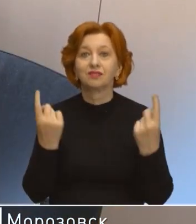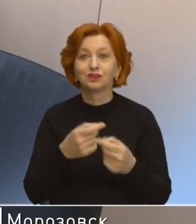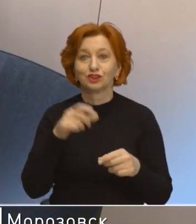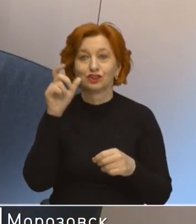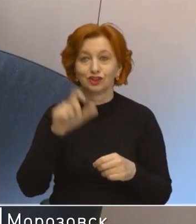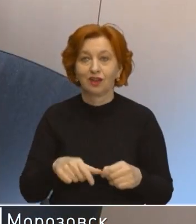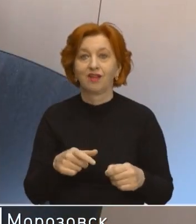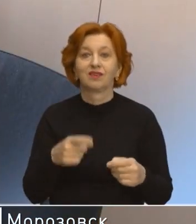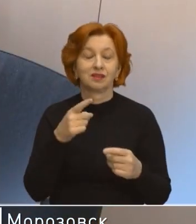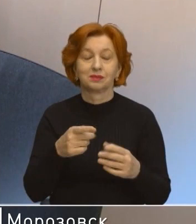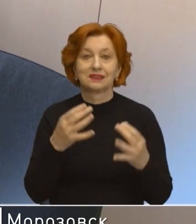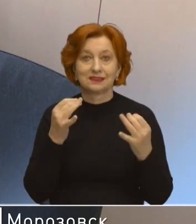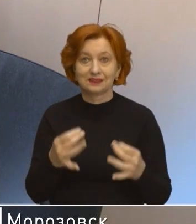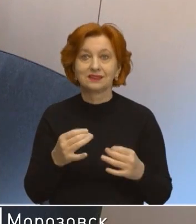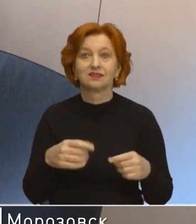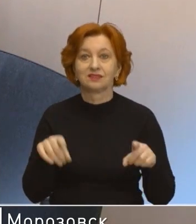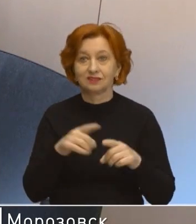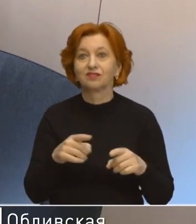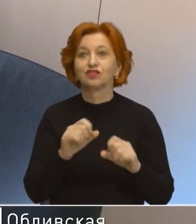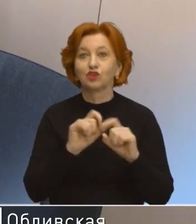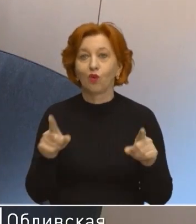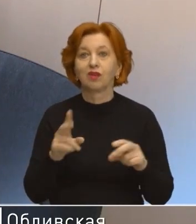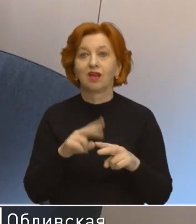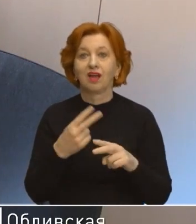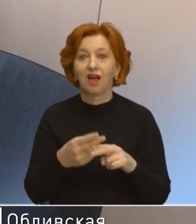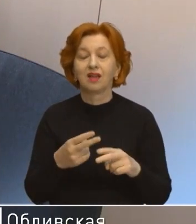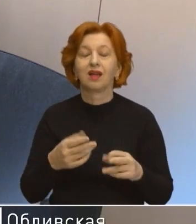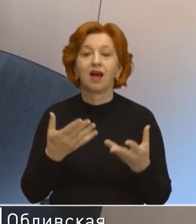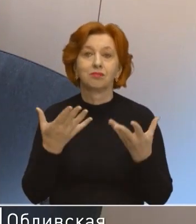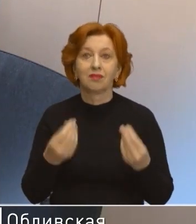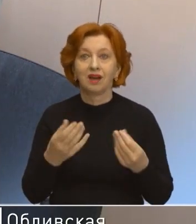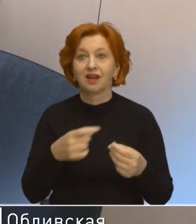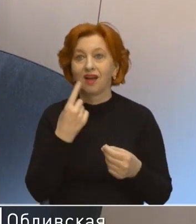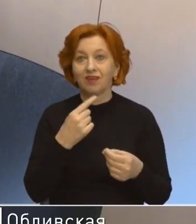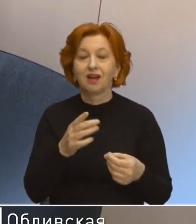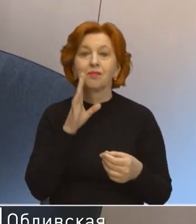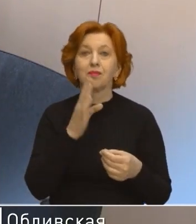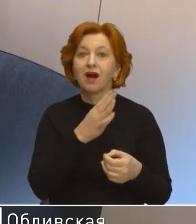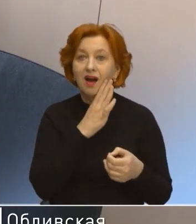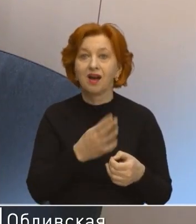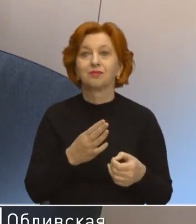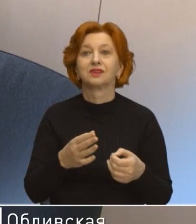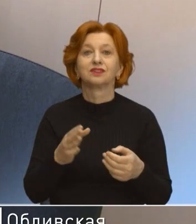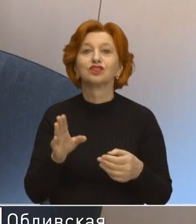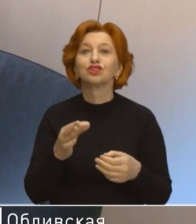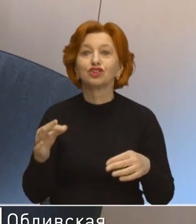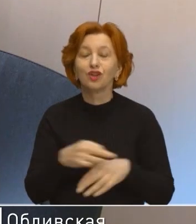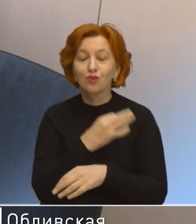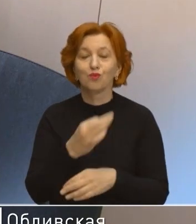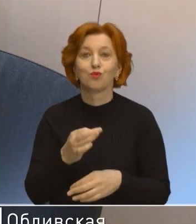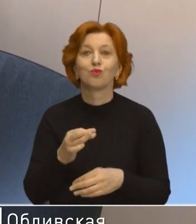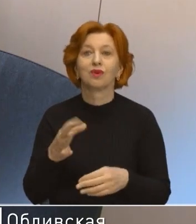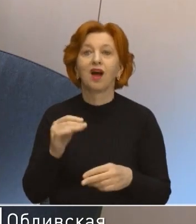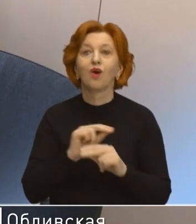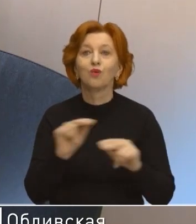видят не только меня здесь, в школе, не только меня как учителя, но и меня как маму, меня как жену. И